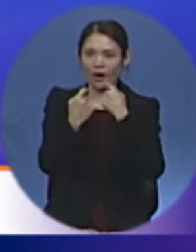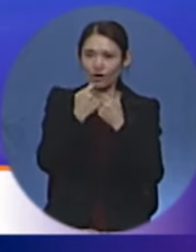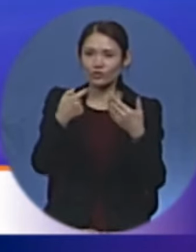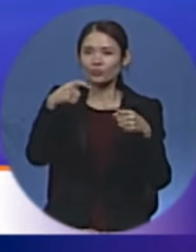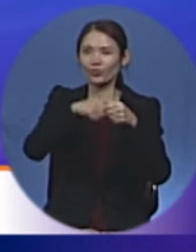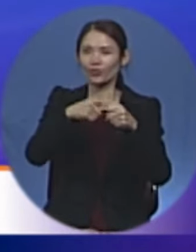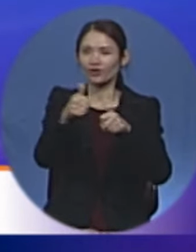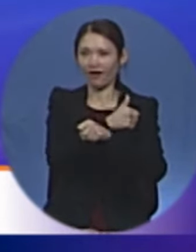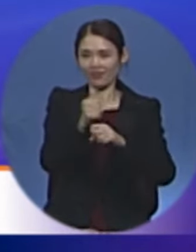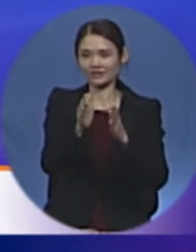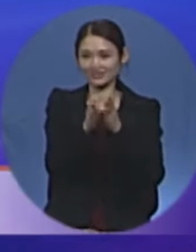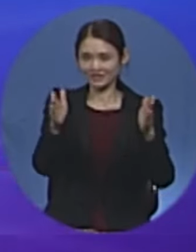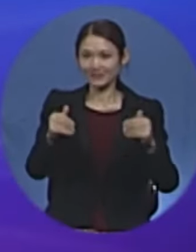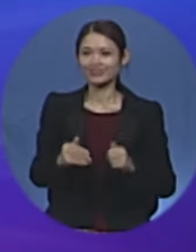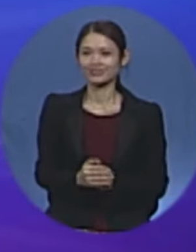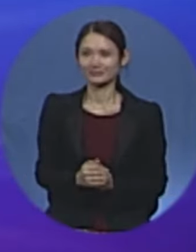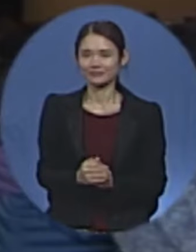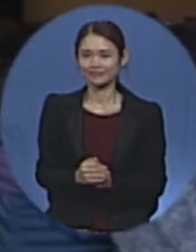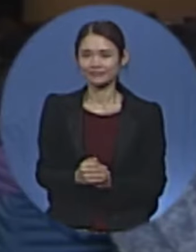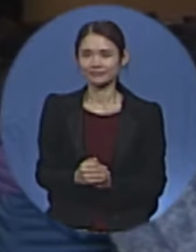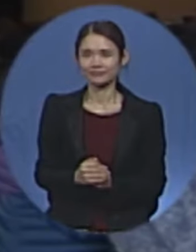있었습니다. 하세인 기자입니다.